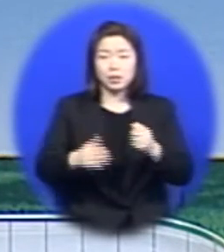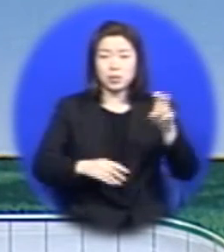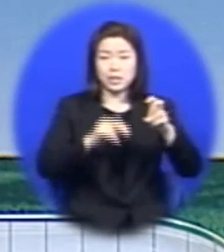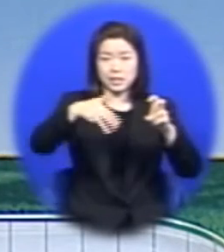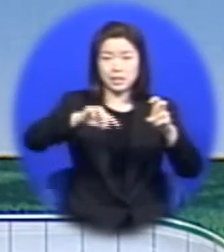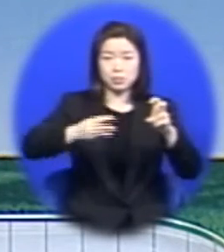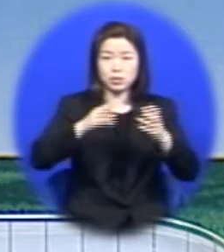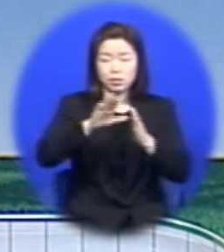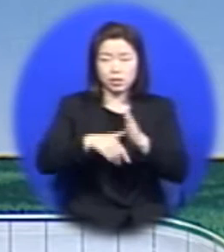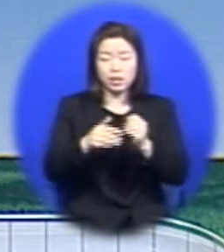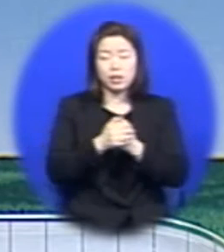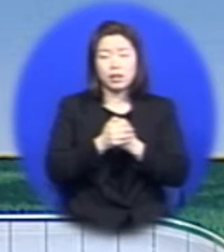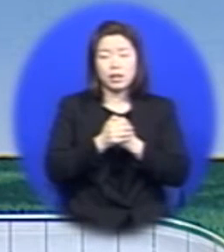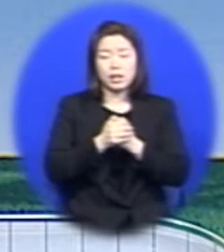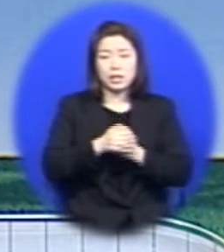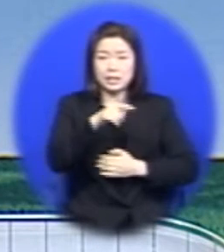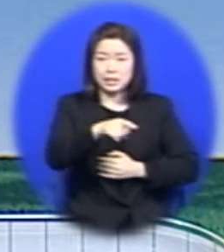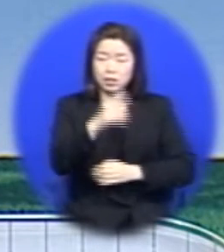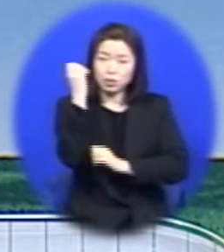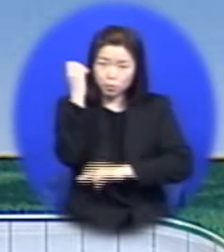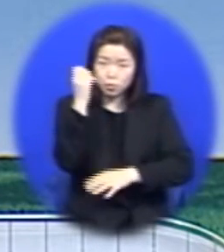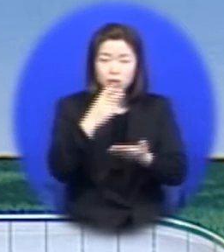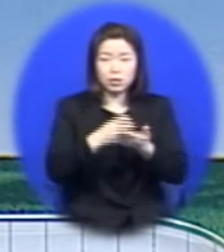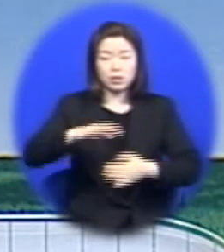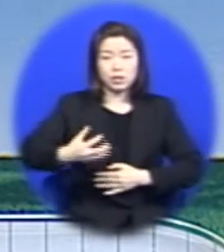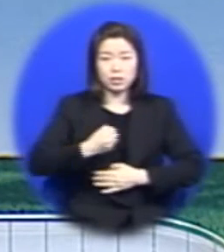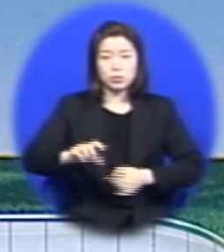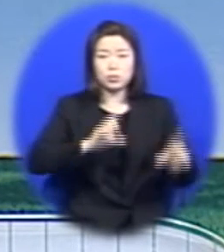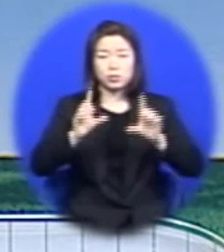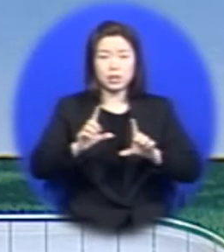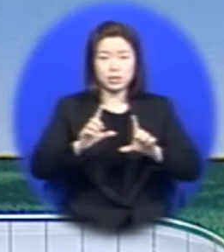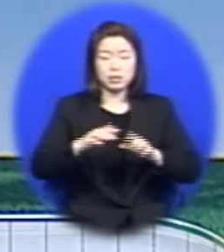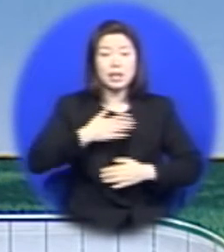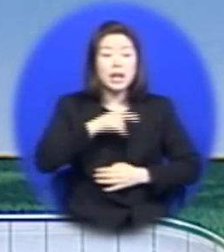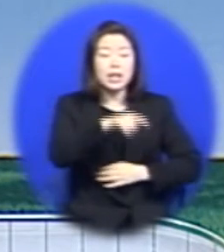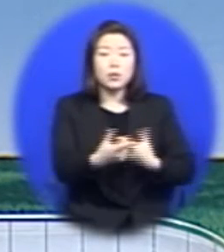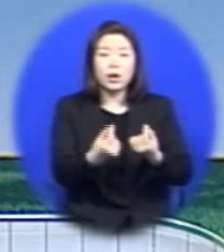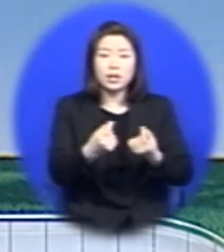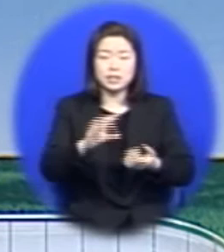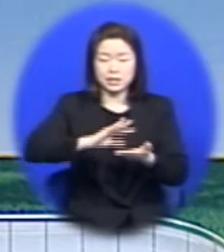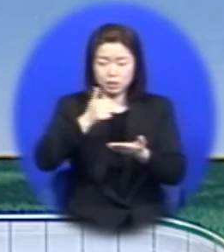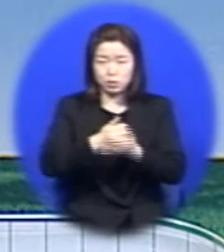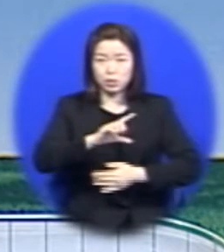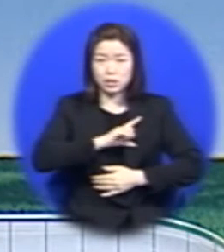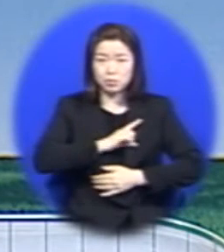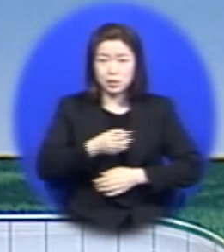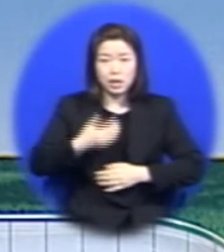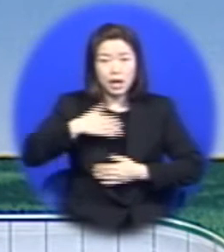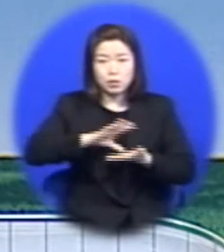이런 원칙을 가지고 자기가 사역을 했다고 말합니다. 나는 이와 같이 그리스도의 이름이 알려진 곳